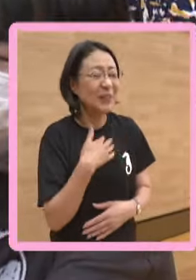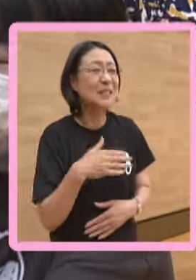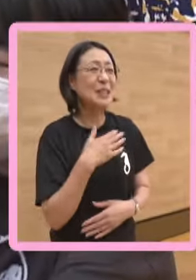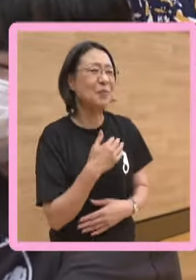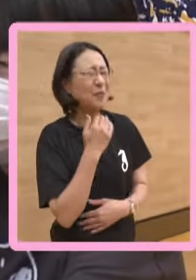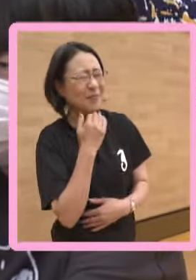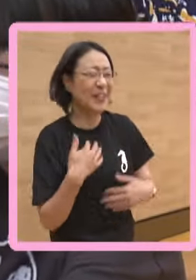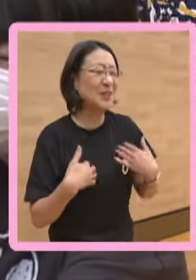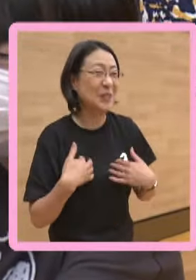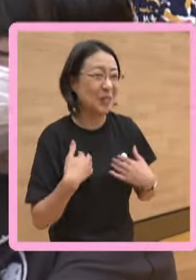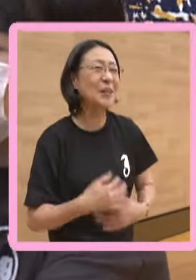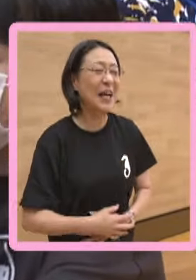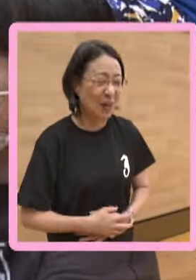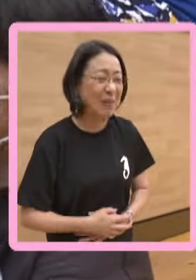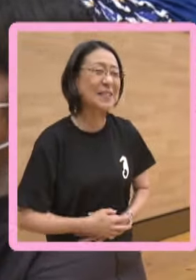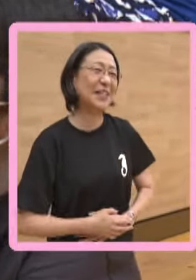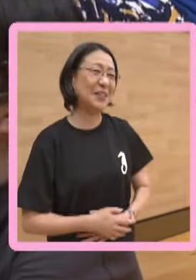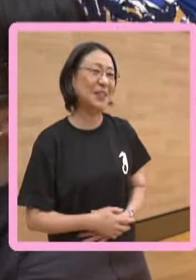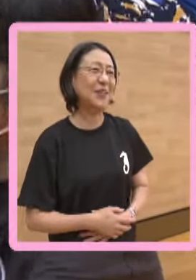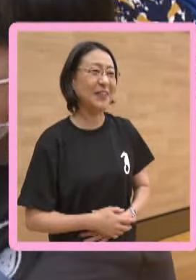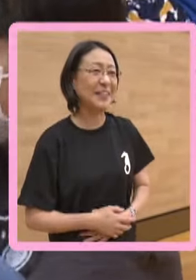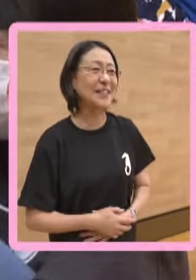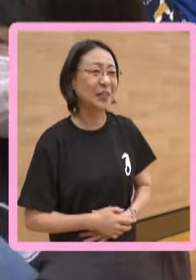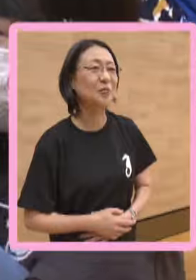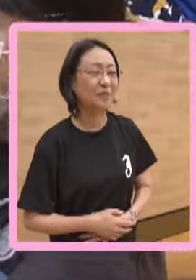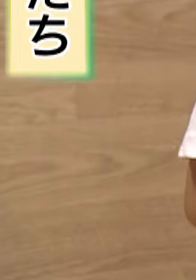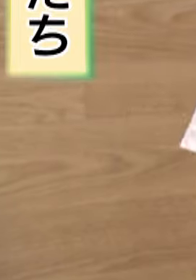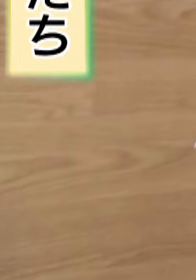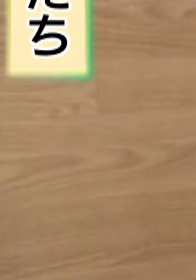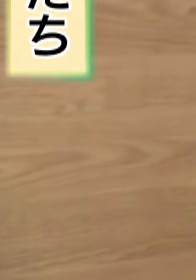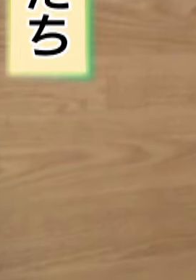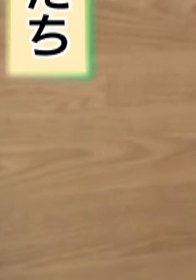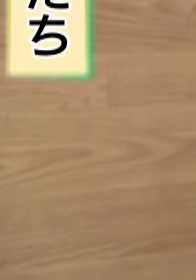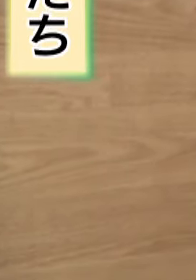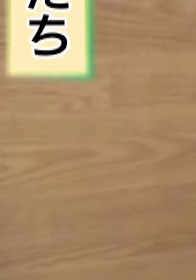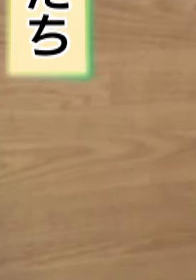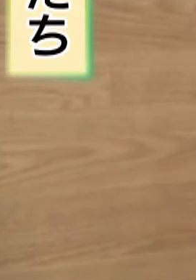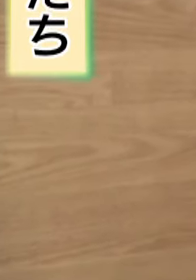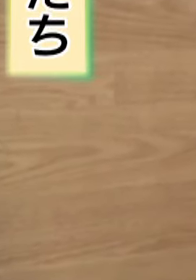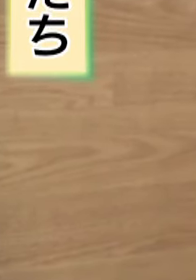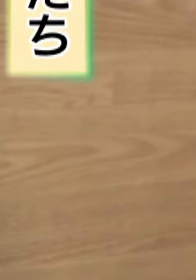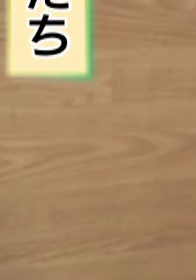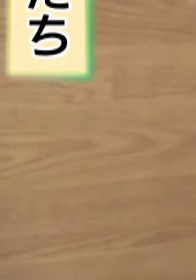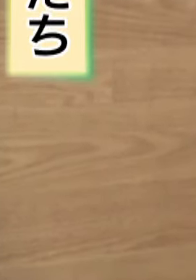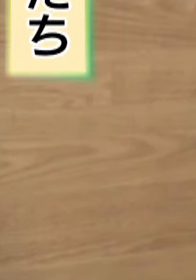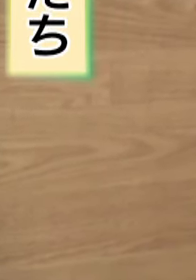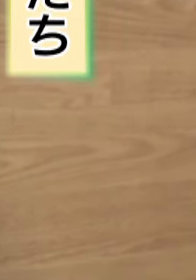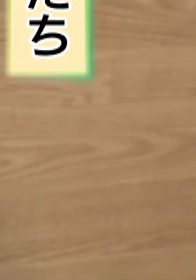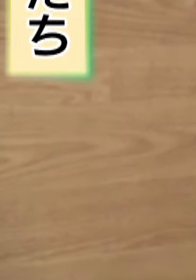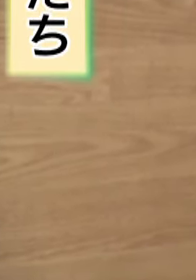ので、私たちも楽しく、はい、お待ちしているという状況です。 サッカーが